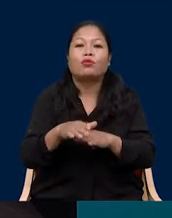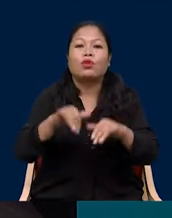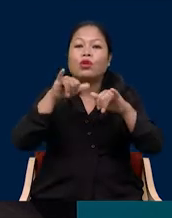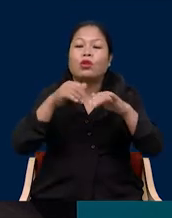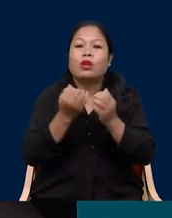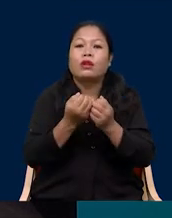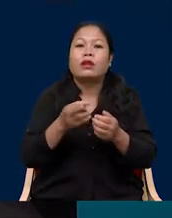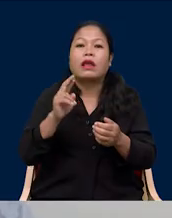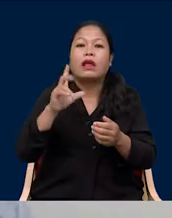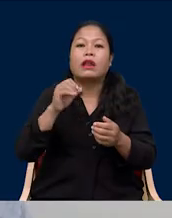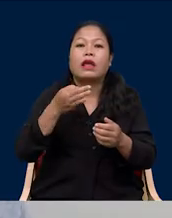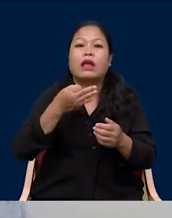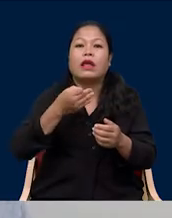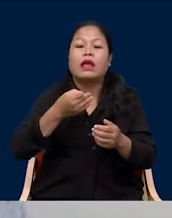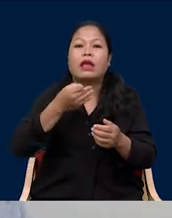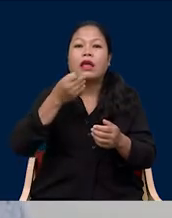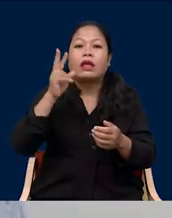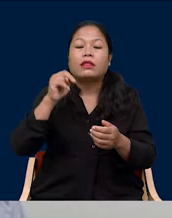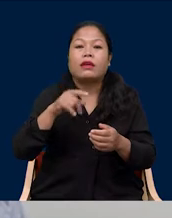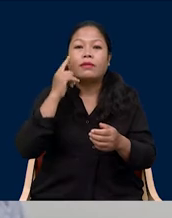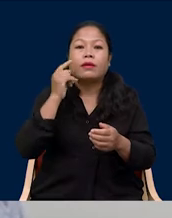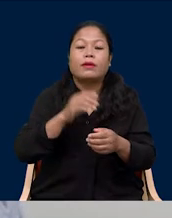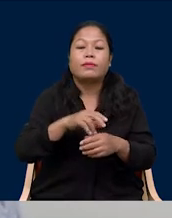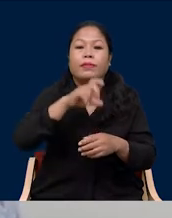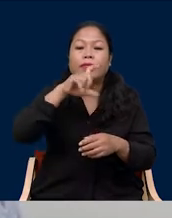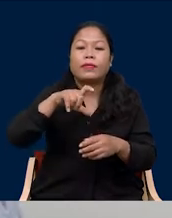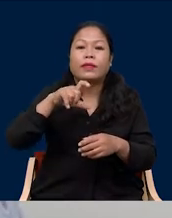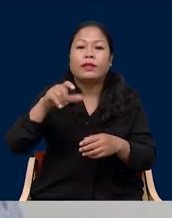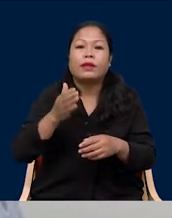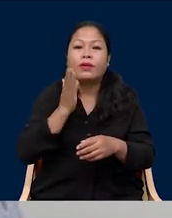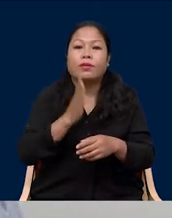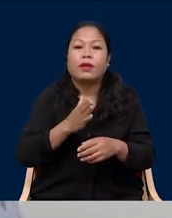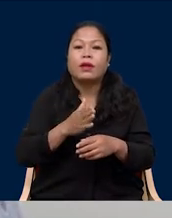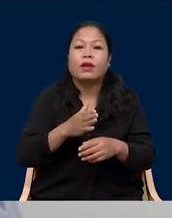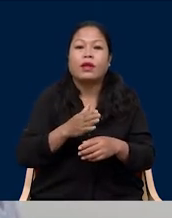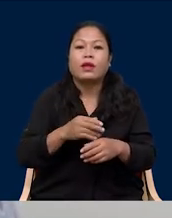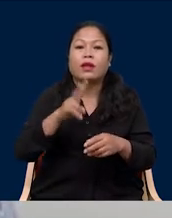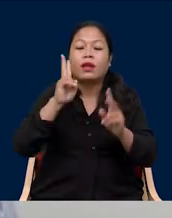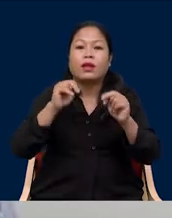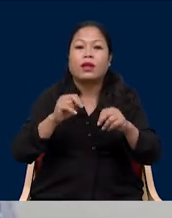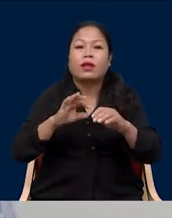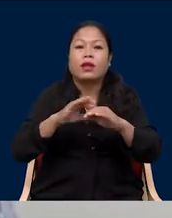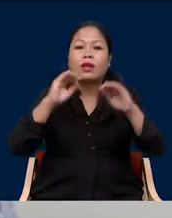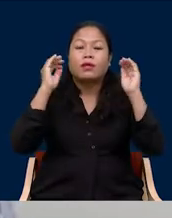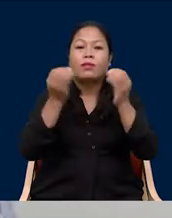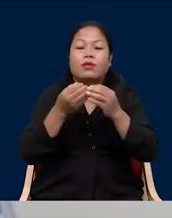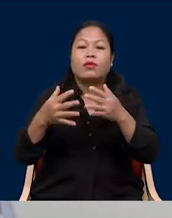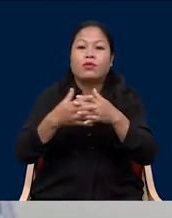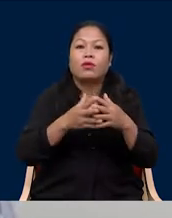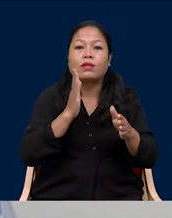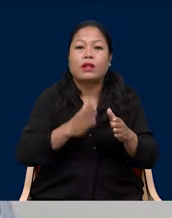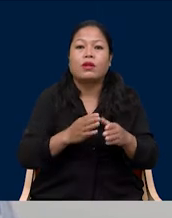बारेमा अलिकति प्रश्न दिनुहोस् न। धन्यवाद प्रकृतिजी। नेपालले अवश्य पनि यो कोपलाई विश्व समुदायले